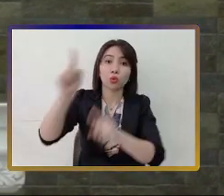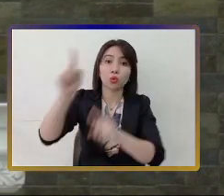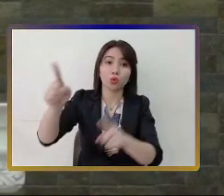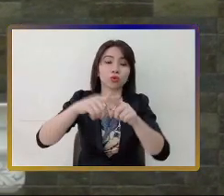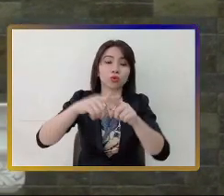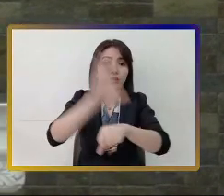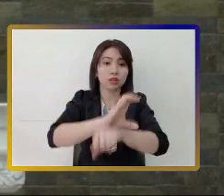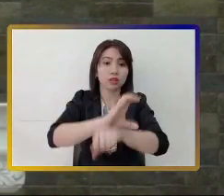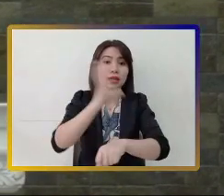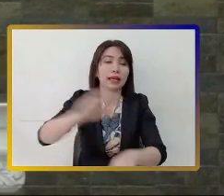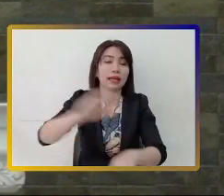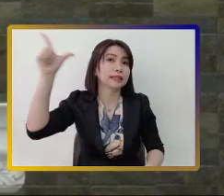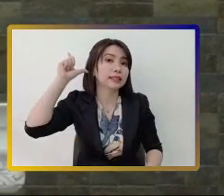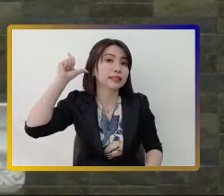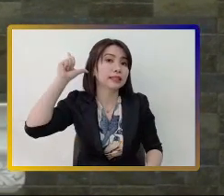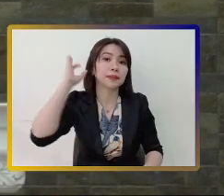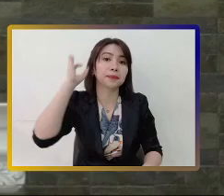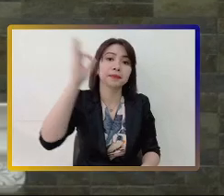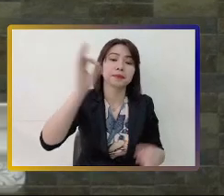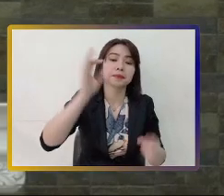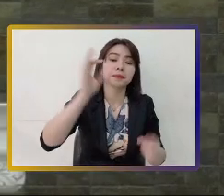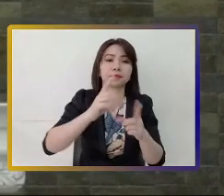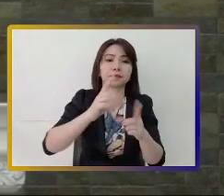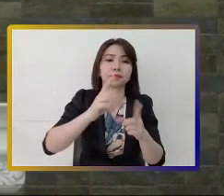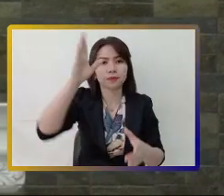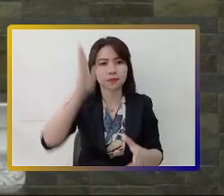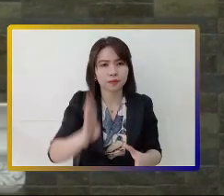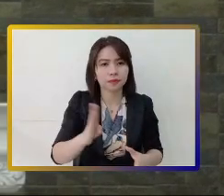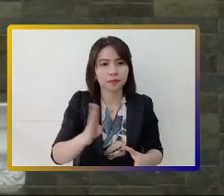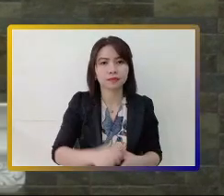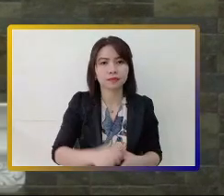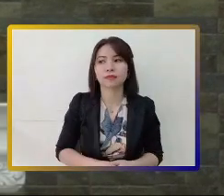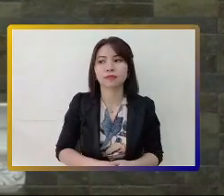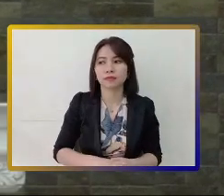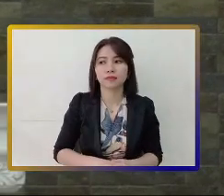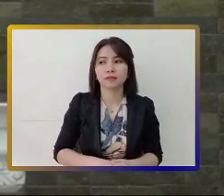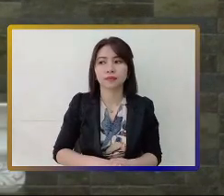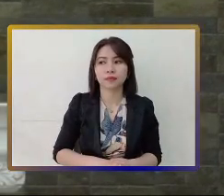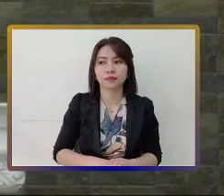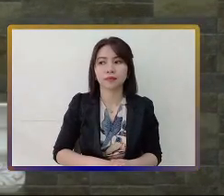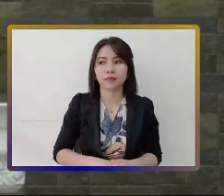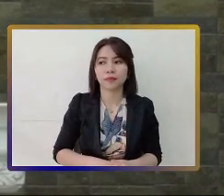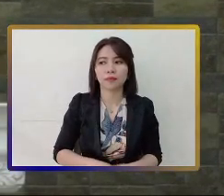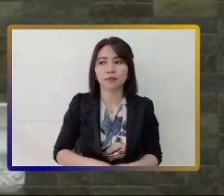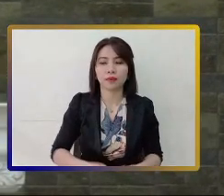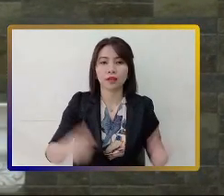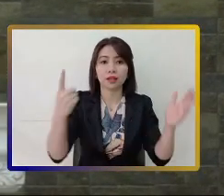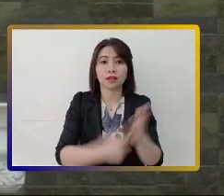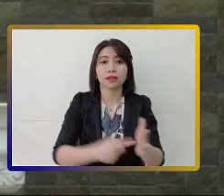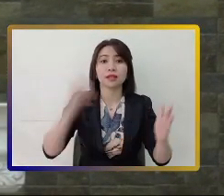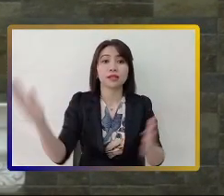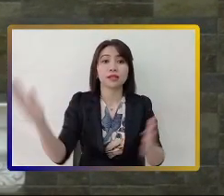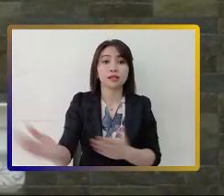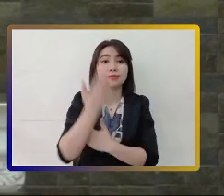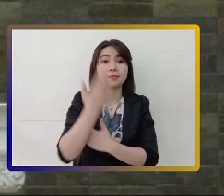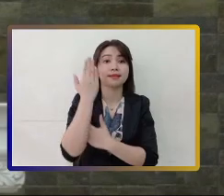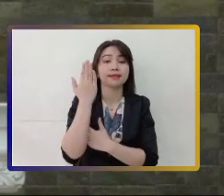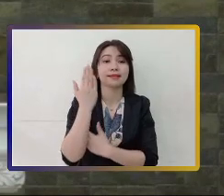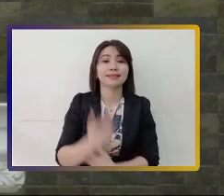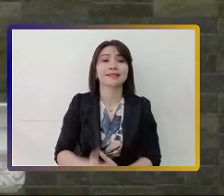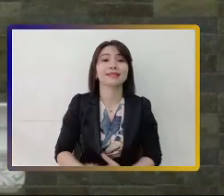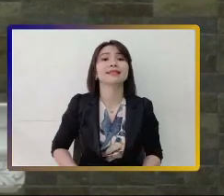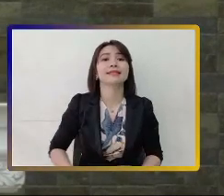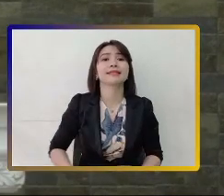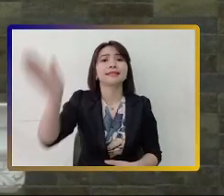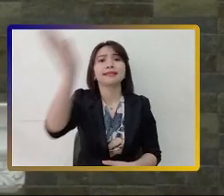listen to the preaching of the Word of God, I beg you, ladies and gentlemen, this morning, do not walk